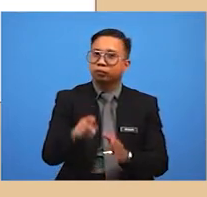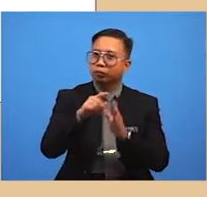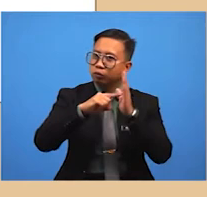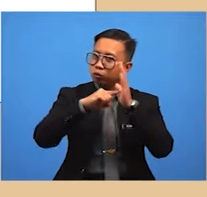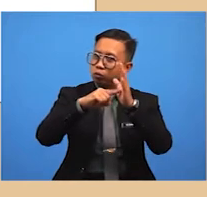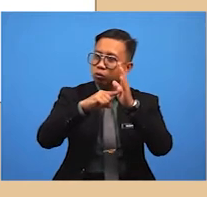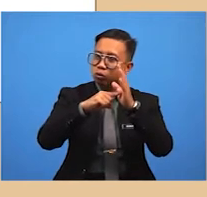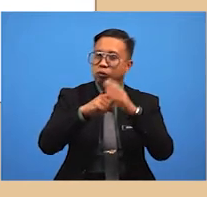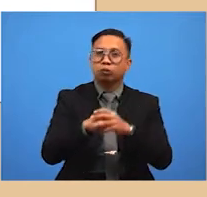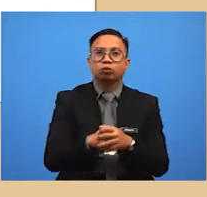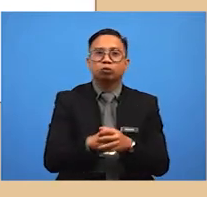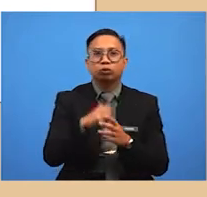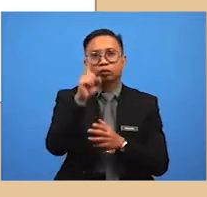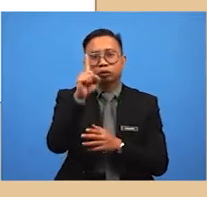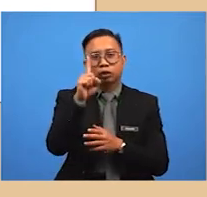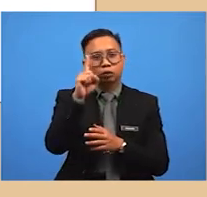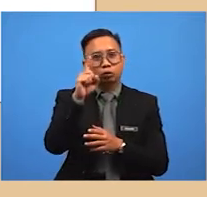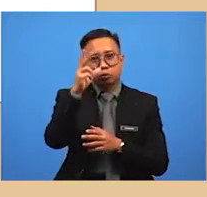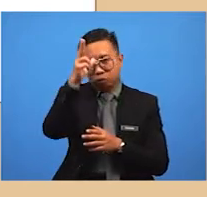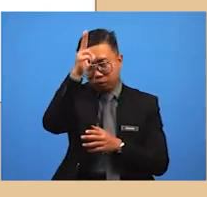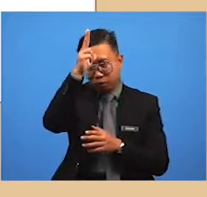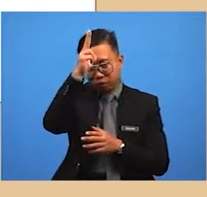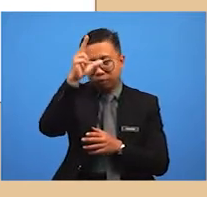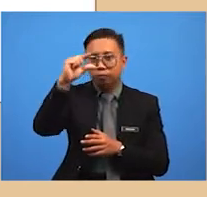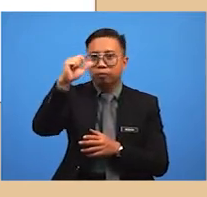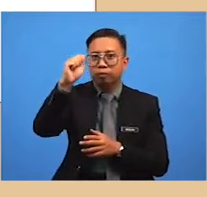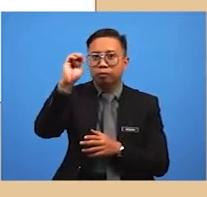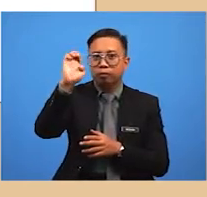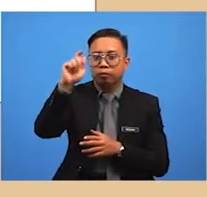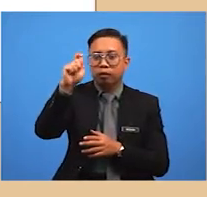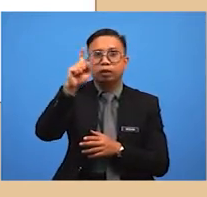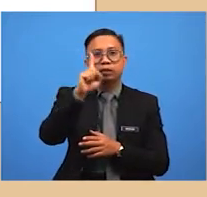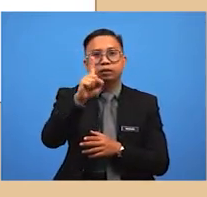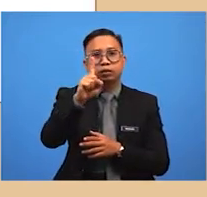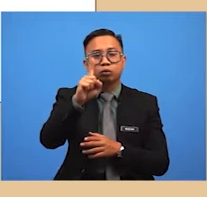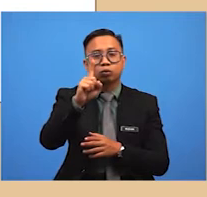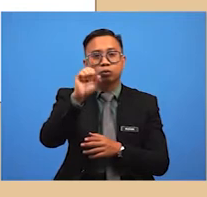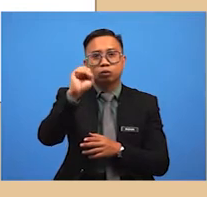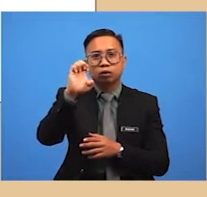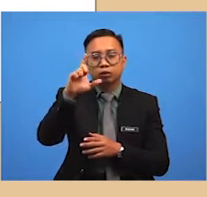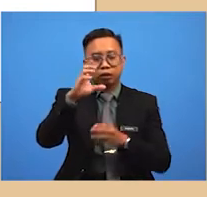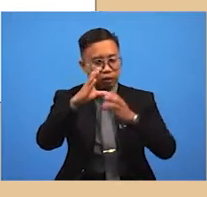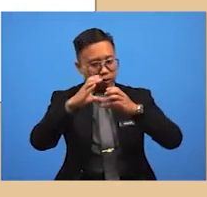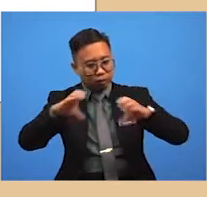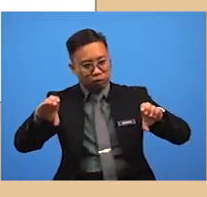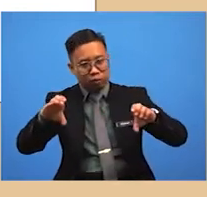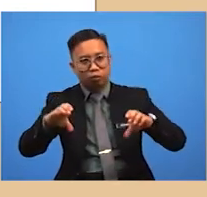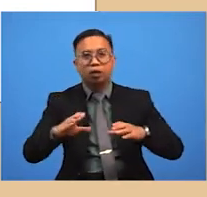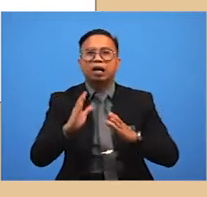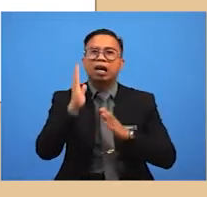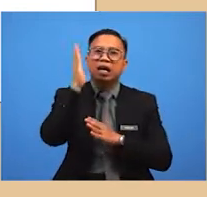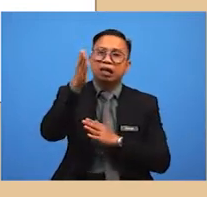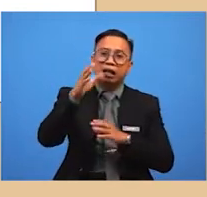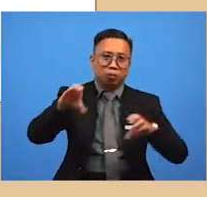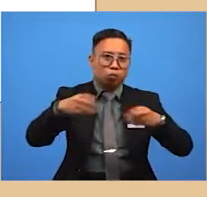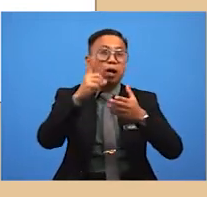Petunjuk menunjukkan 1 gamet jantan dan 1 sel telur akan